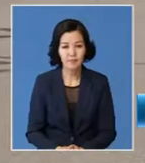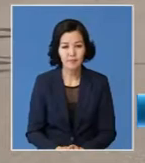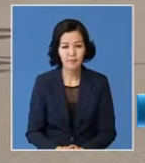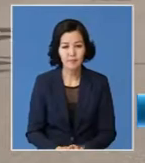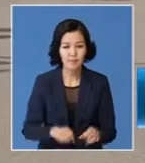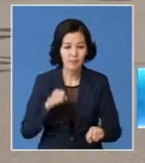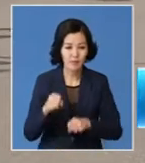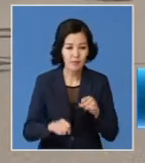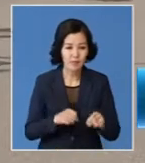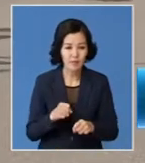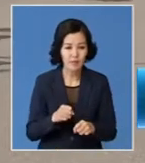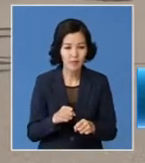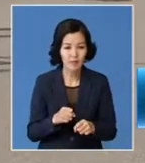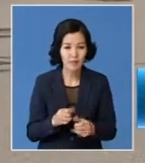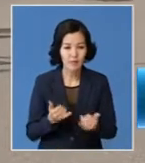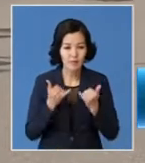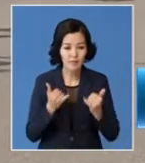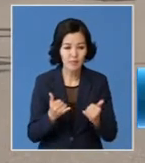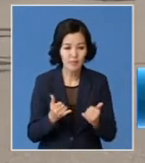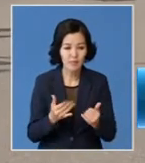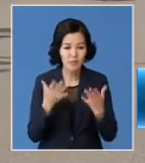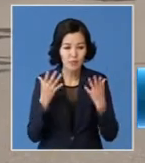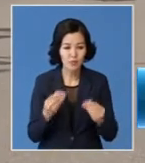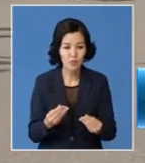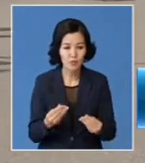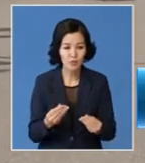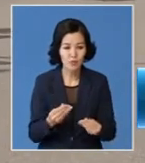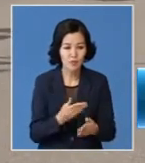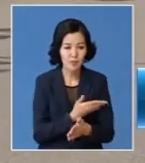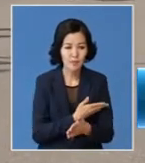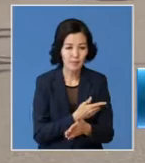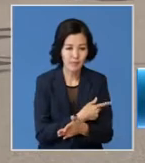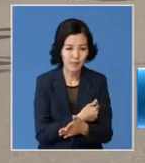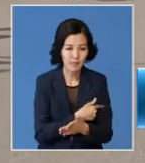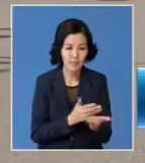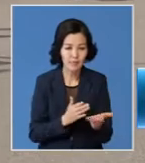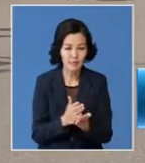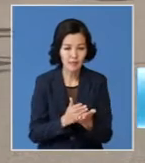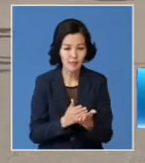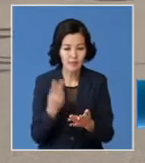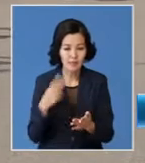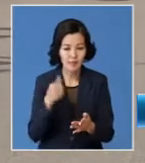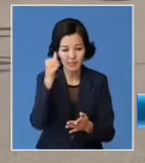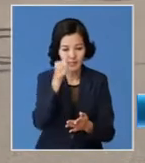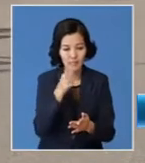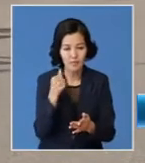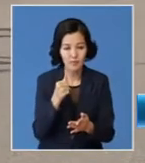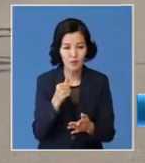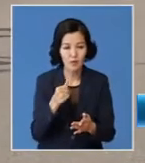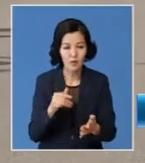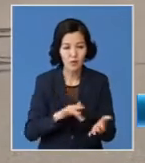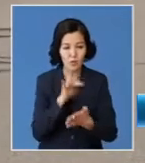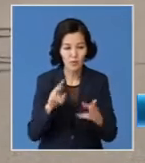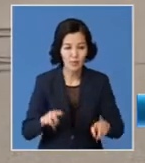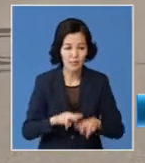ко дню медицинского работника и 20-летию города Астаны. Мы каждый